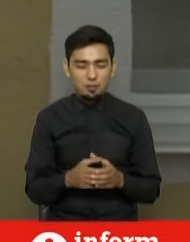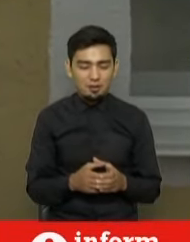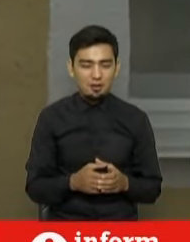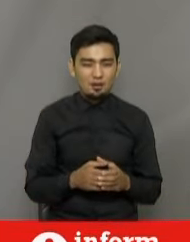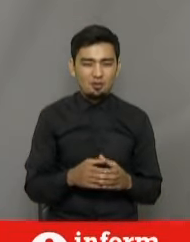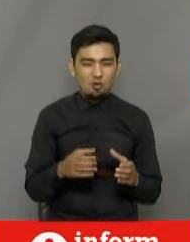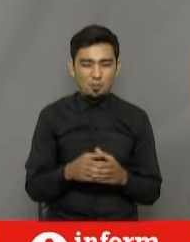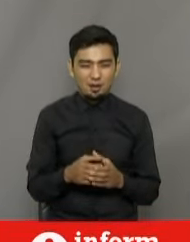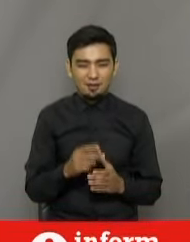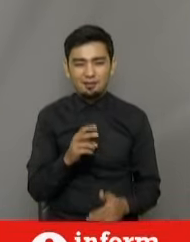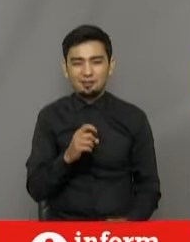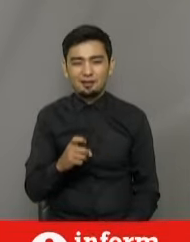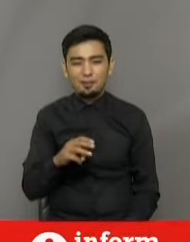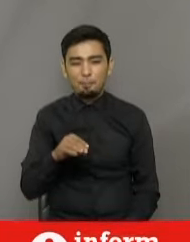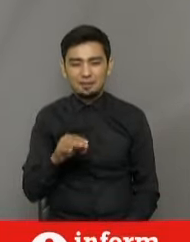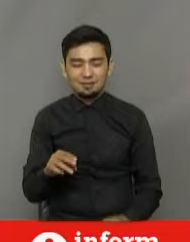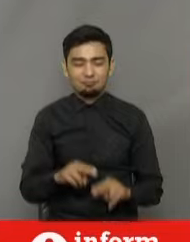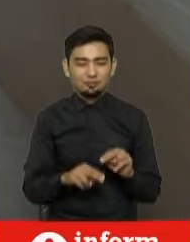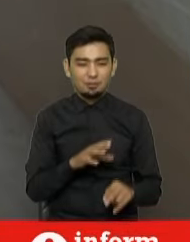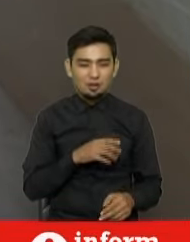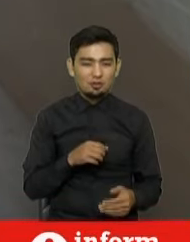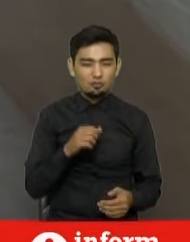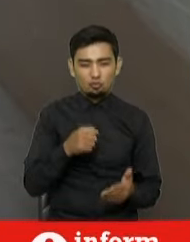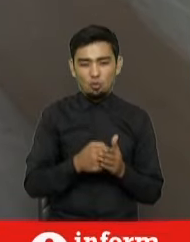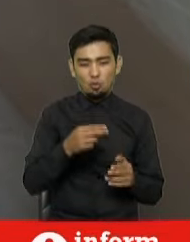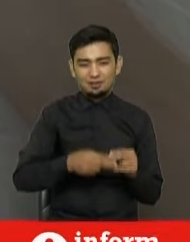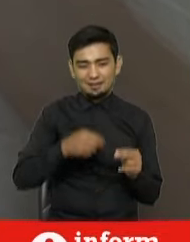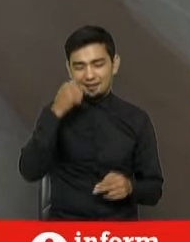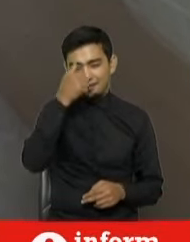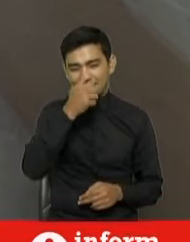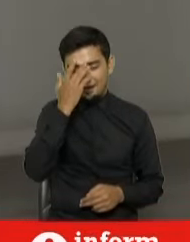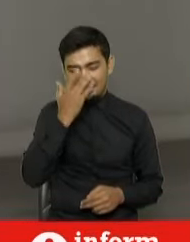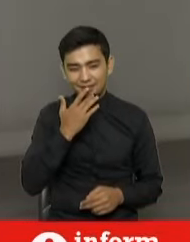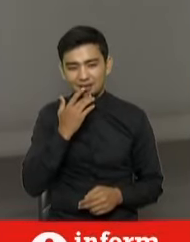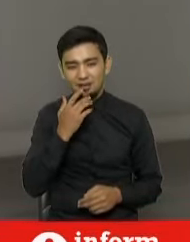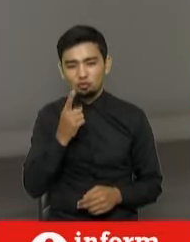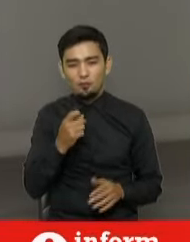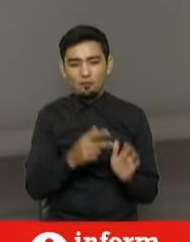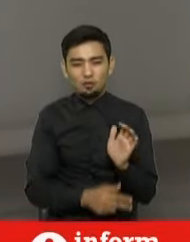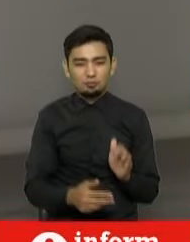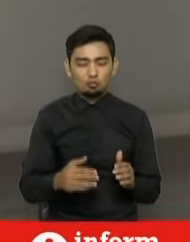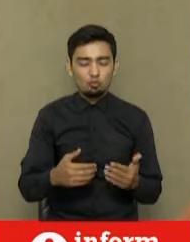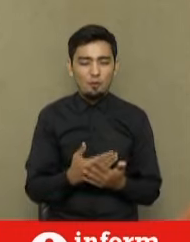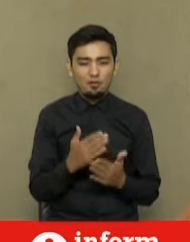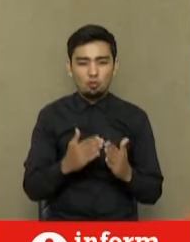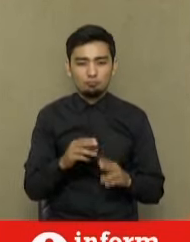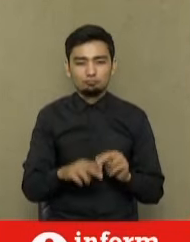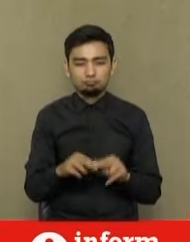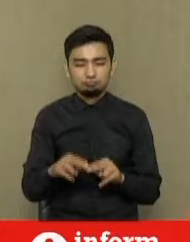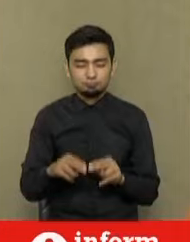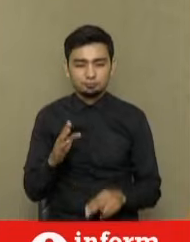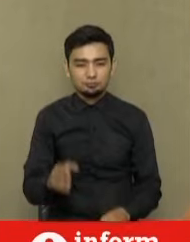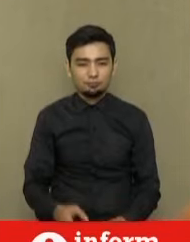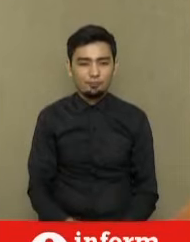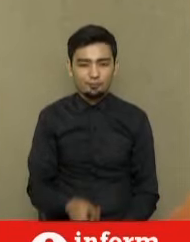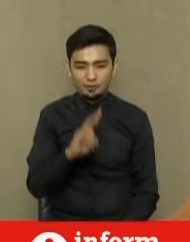«Казахмыс». Всего же до конца лета они возведут 180 новых домов. Ручаются застройщики и за качество жилья. 2 года гарантии